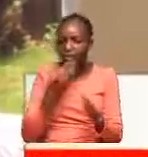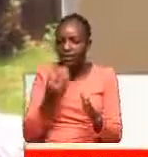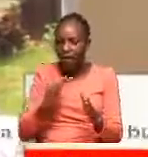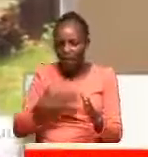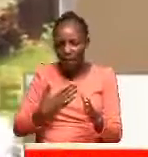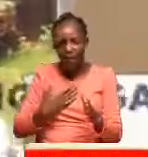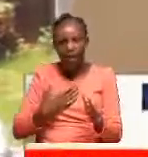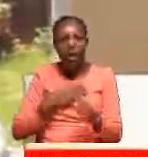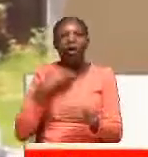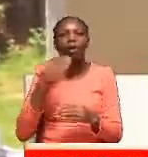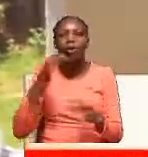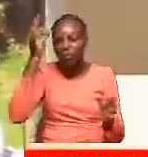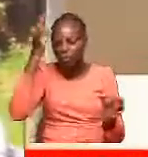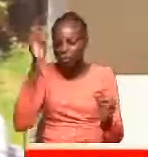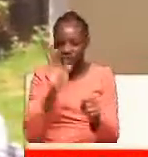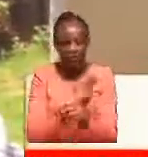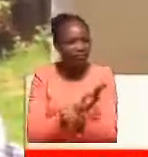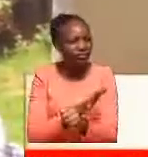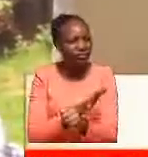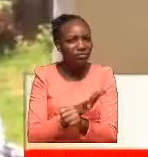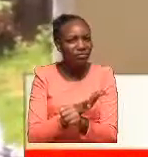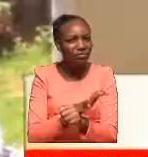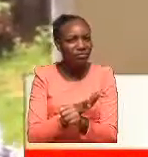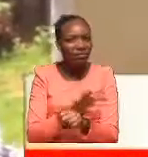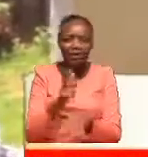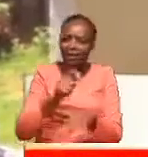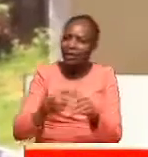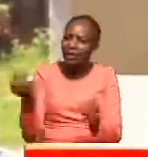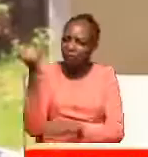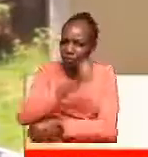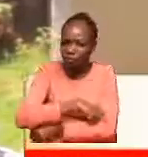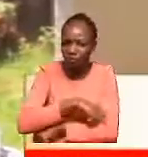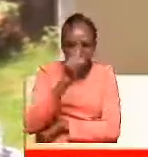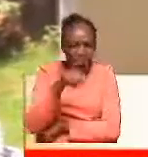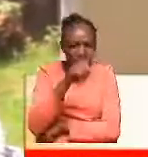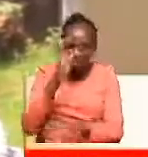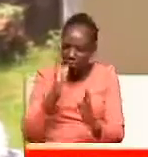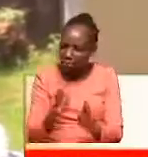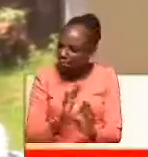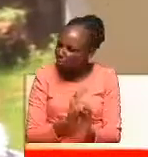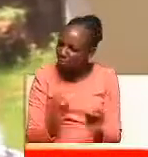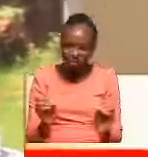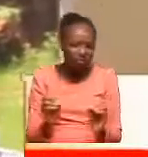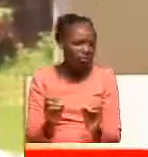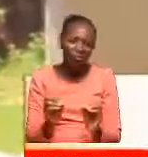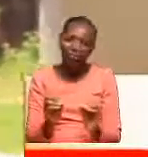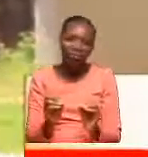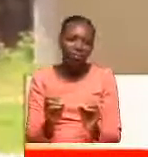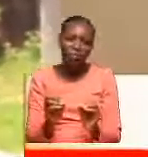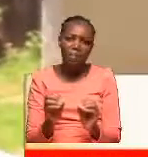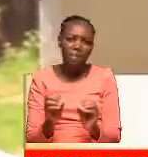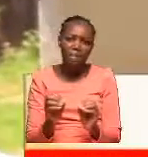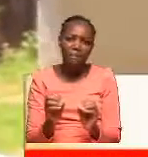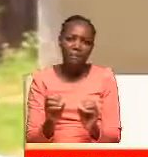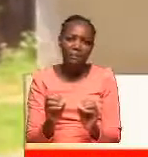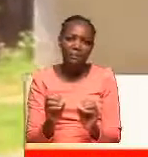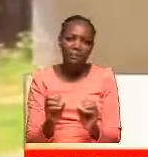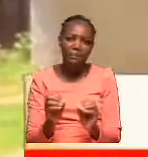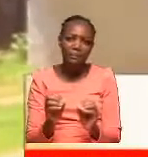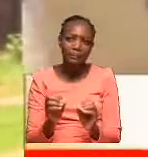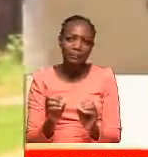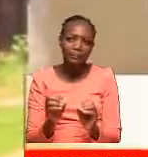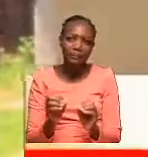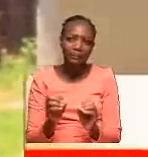mwaminifu tangu akiwa shuleni, hajawahi kukosea mtu yoyote katika hali ya uhalifu katika kijiji